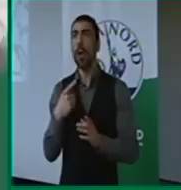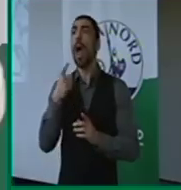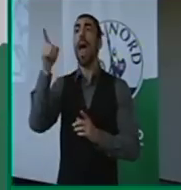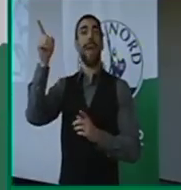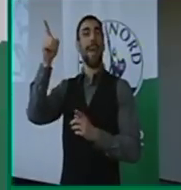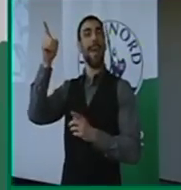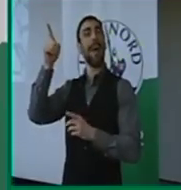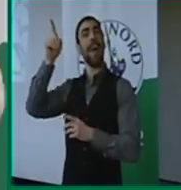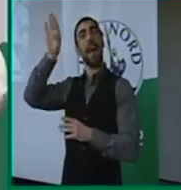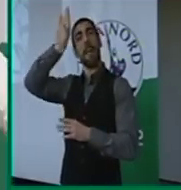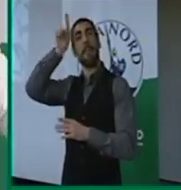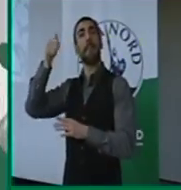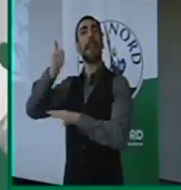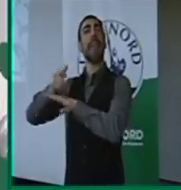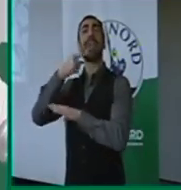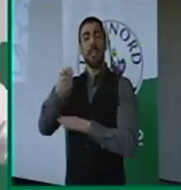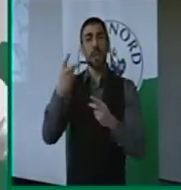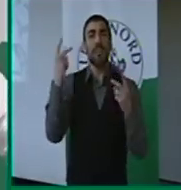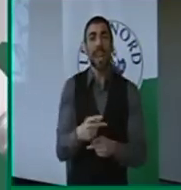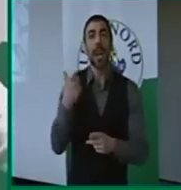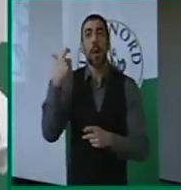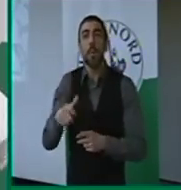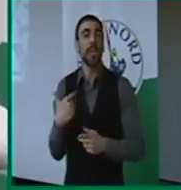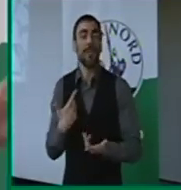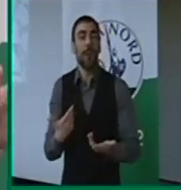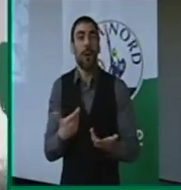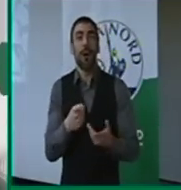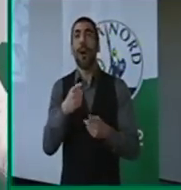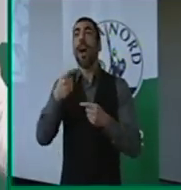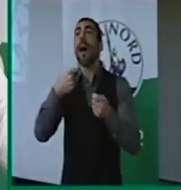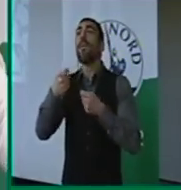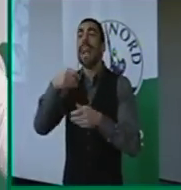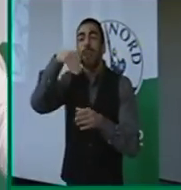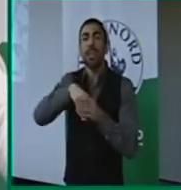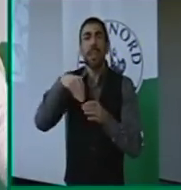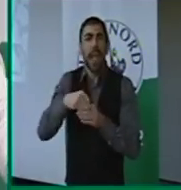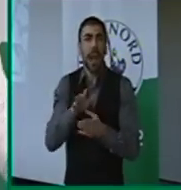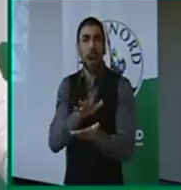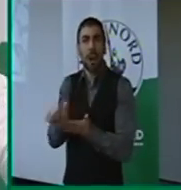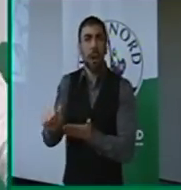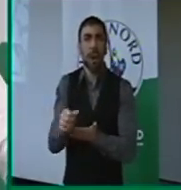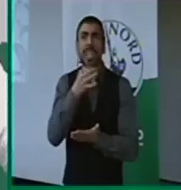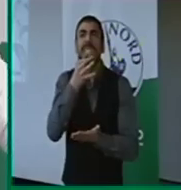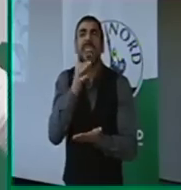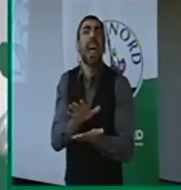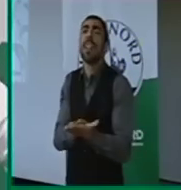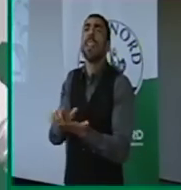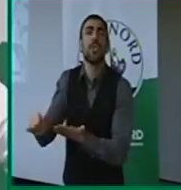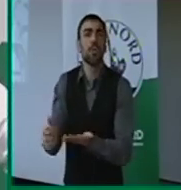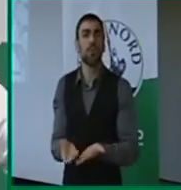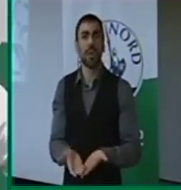vero per la stabilità fiscale stiamo massacrando il mercato interno tradotto stiamo